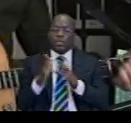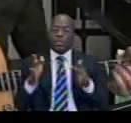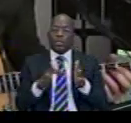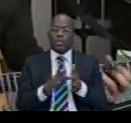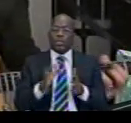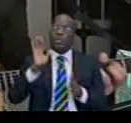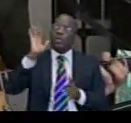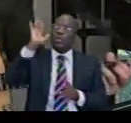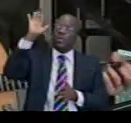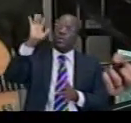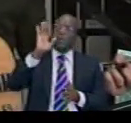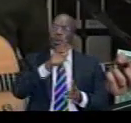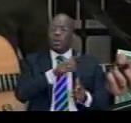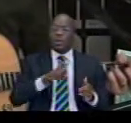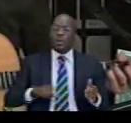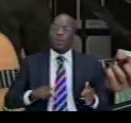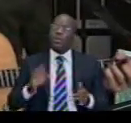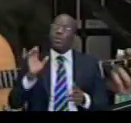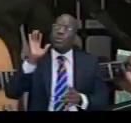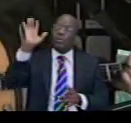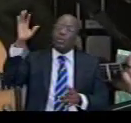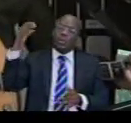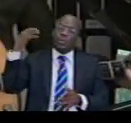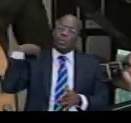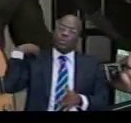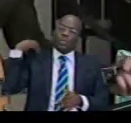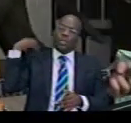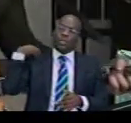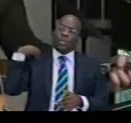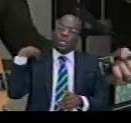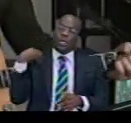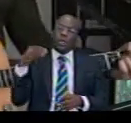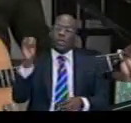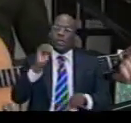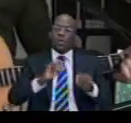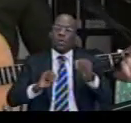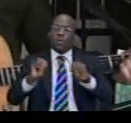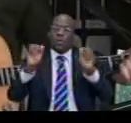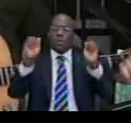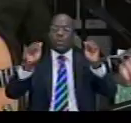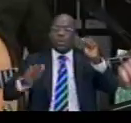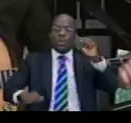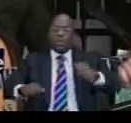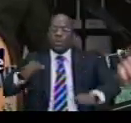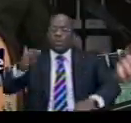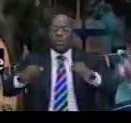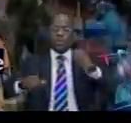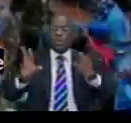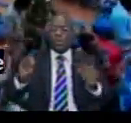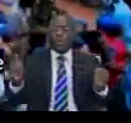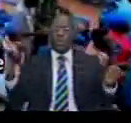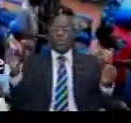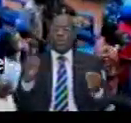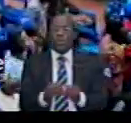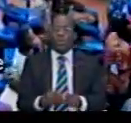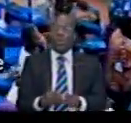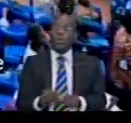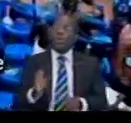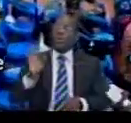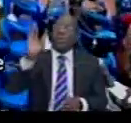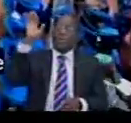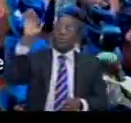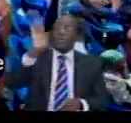Seigneur, ton Maître, oh, ne doute plus. À toi la gloire. À